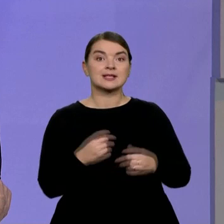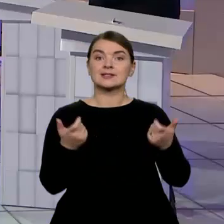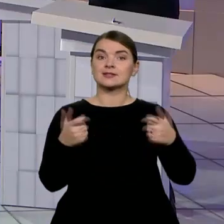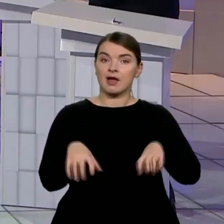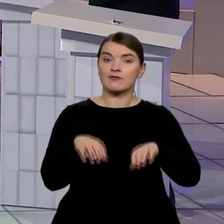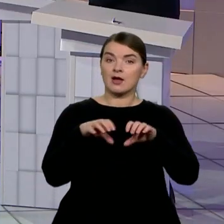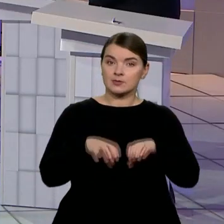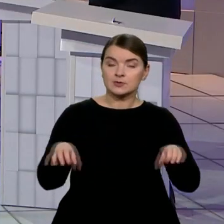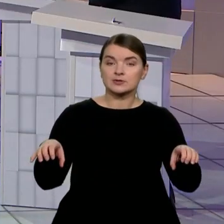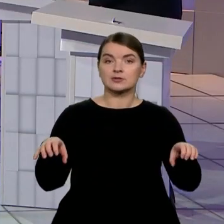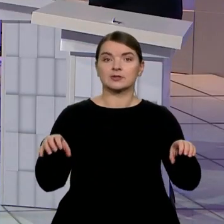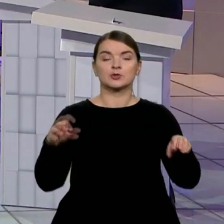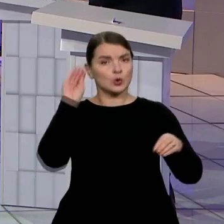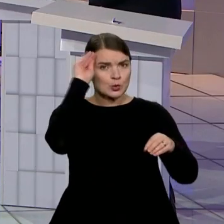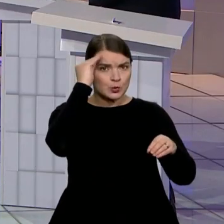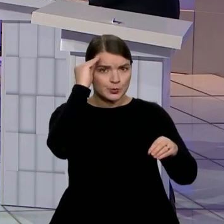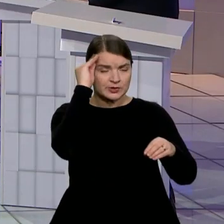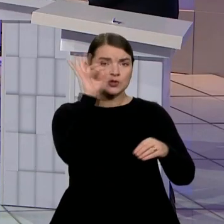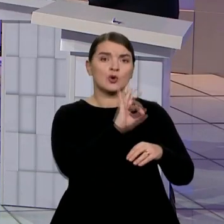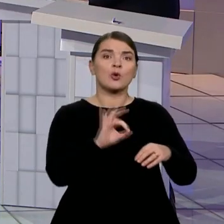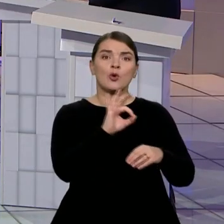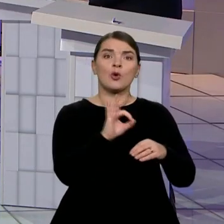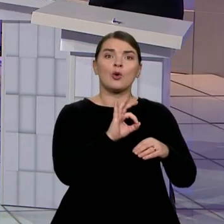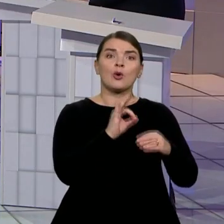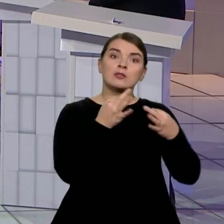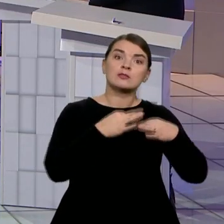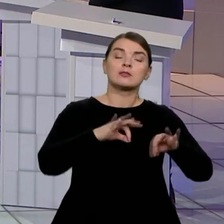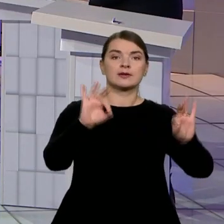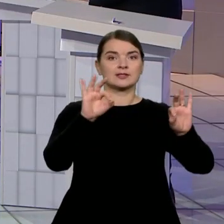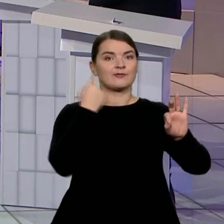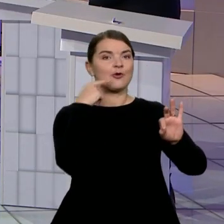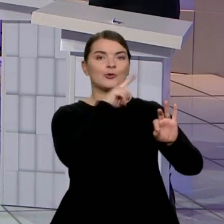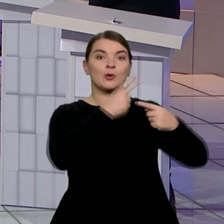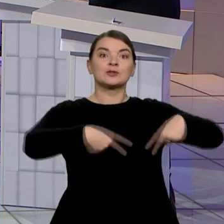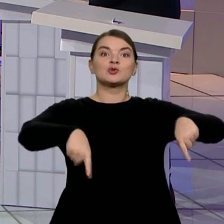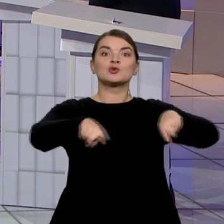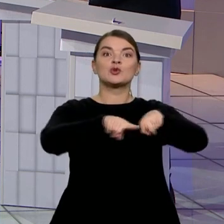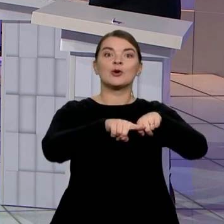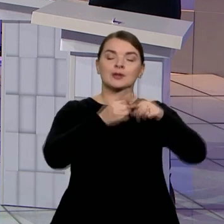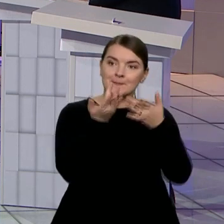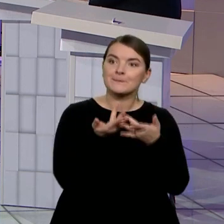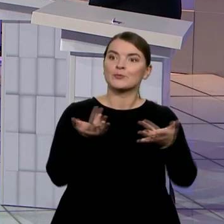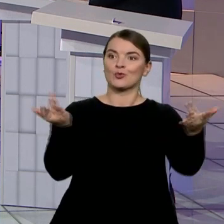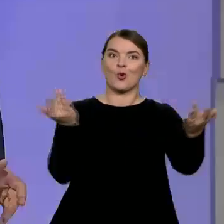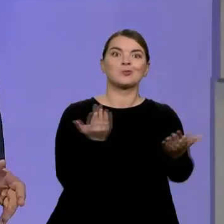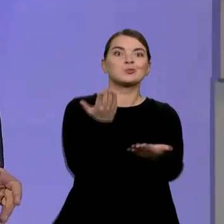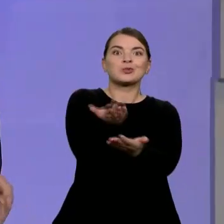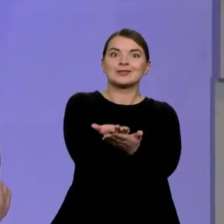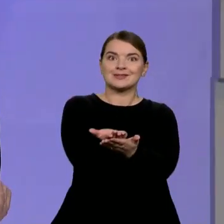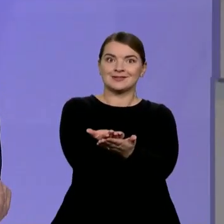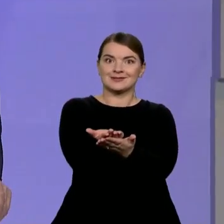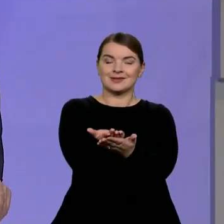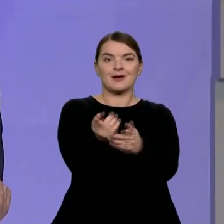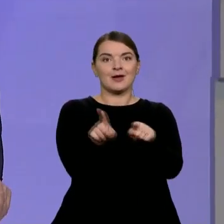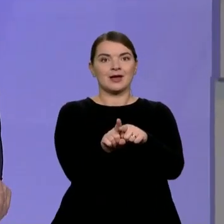administracija turėtų pasirūpinti prezentavimu šitos laisvos ekonominės zonos. Tai yra, sakykime, sudaryti tam